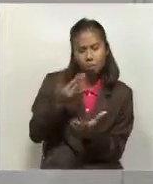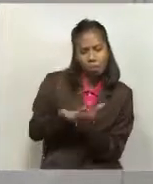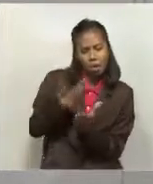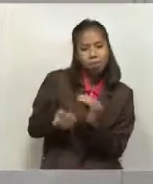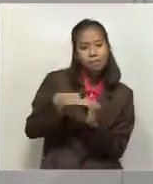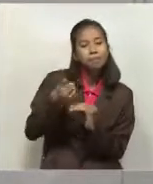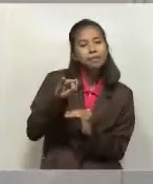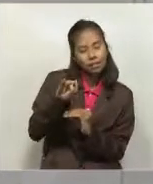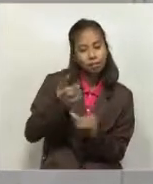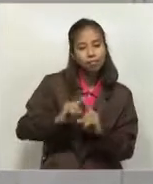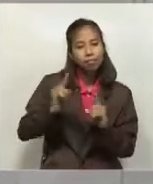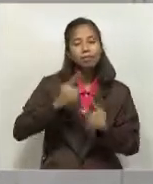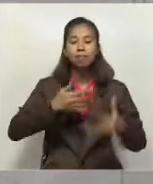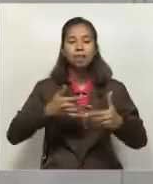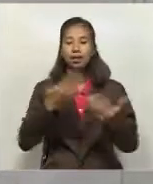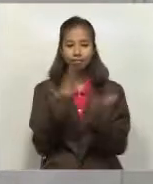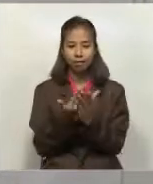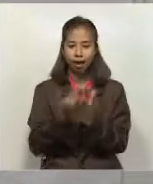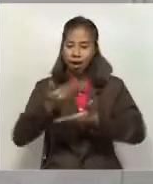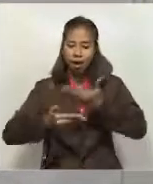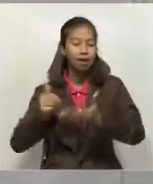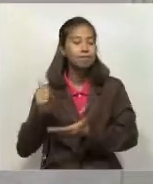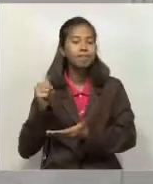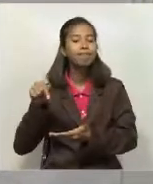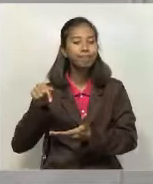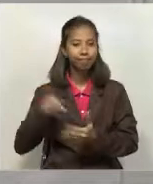อยนะคะแต่ว่าพวกเขาก็ยังคงขายราคาเท่าเดิมค่ะ